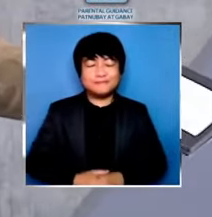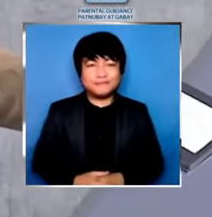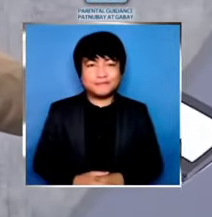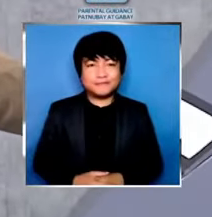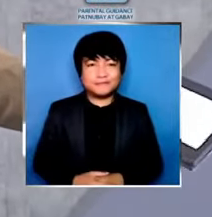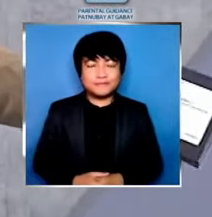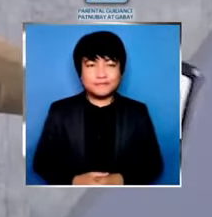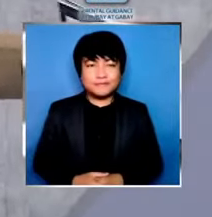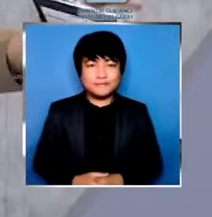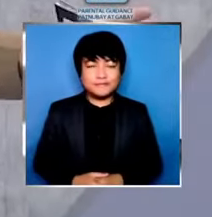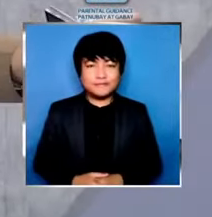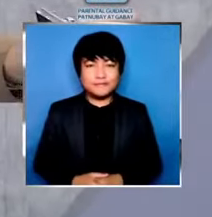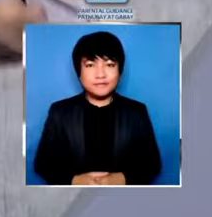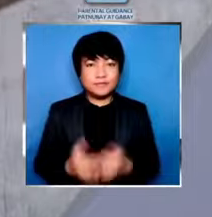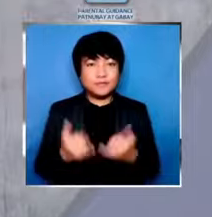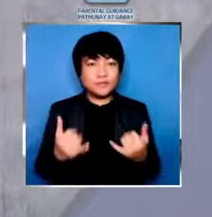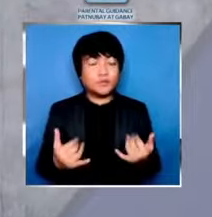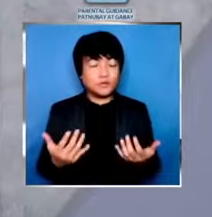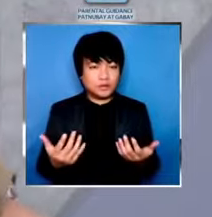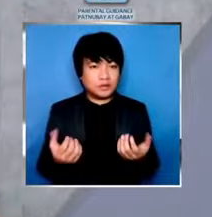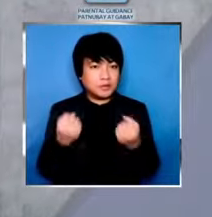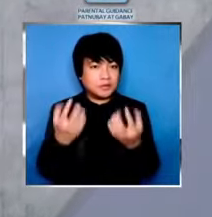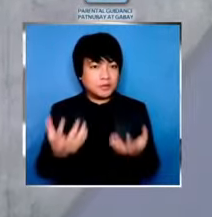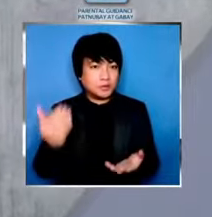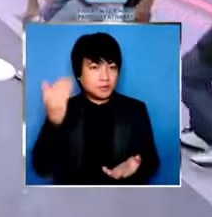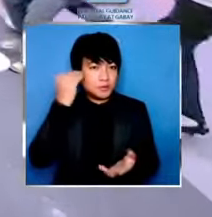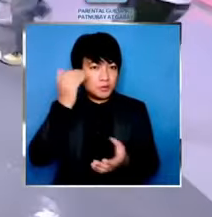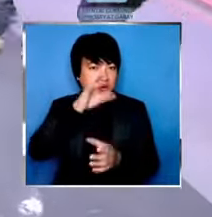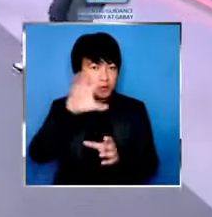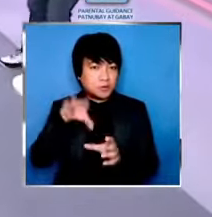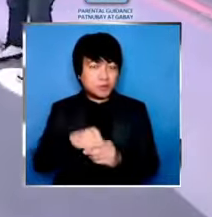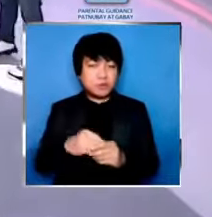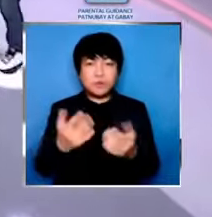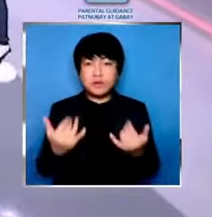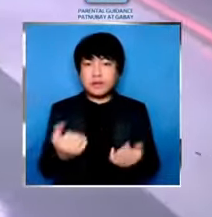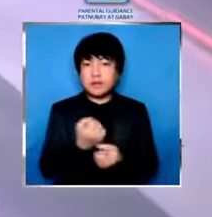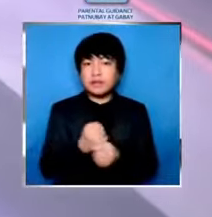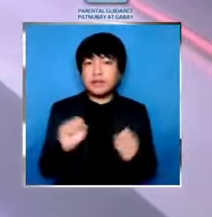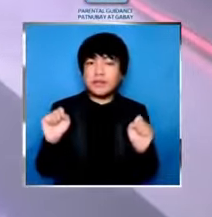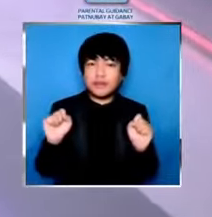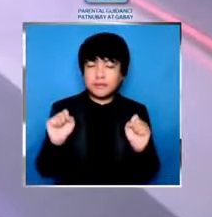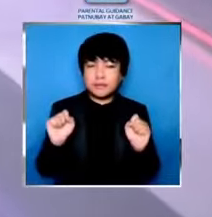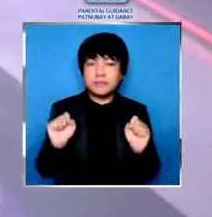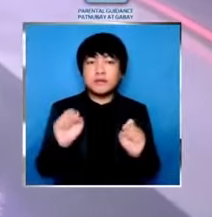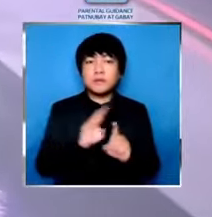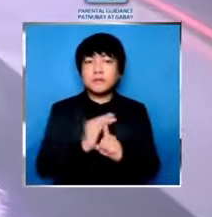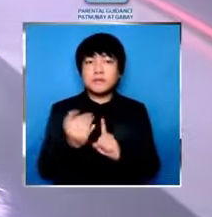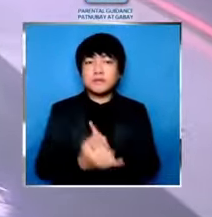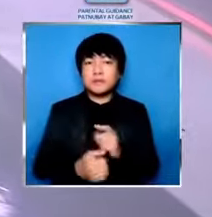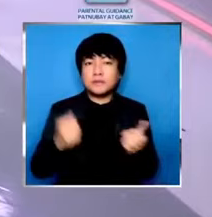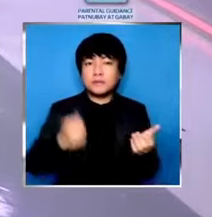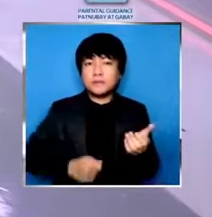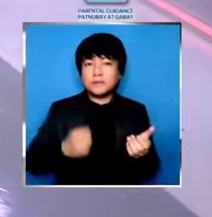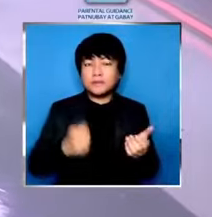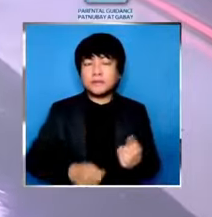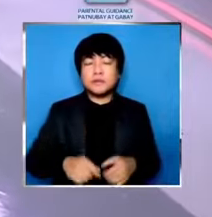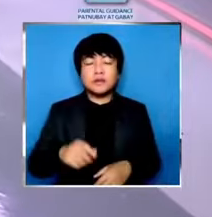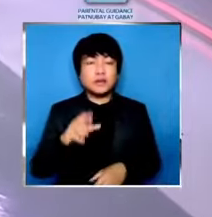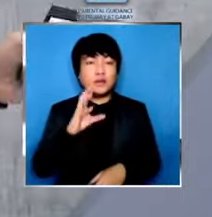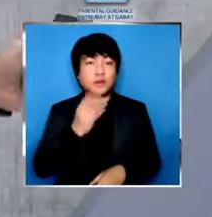Ang pagpapadamihan ng alam ngayong araw, si Araw ang bahala sa safety sa inyong mga barangay. Ang kanilang sipag at dedikasyon sa